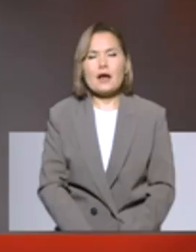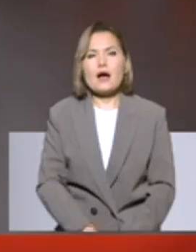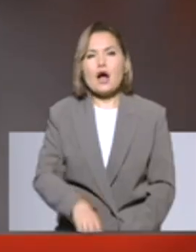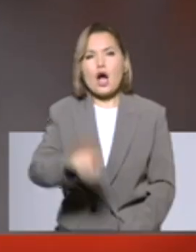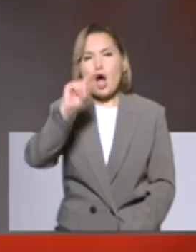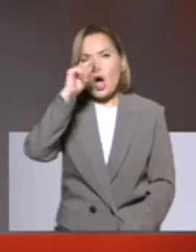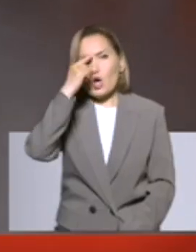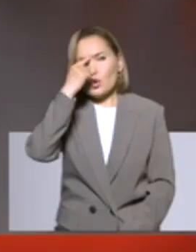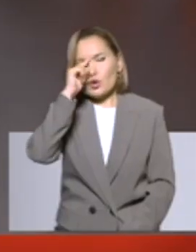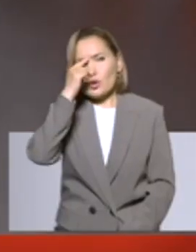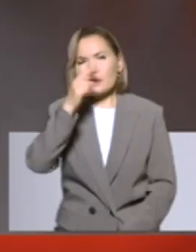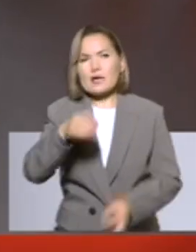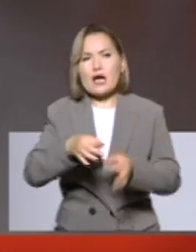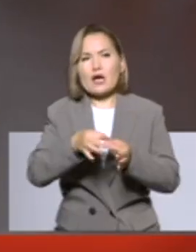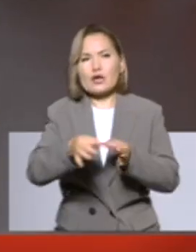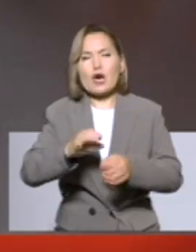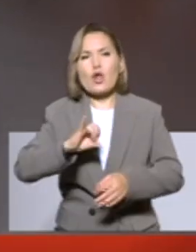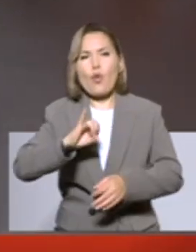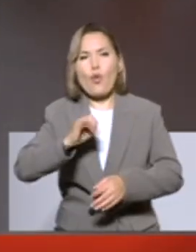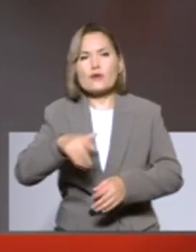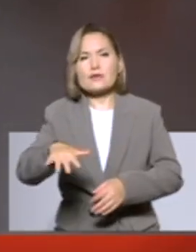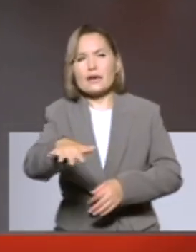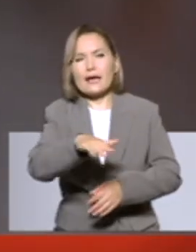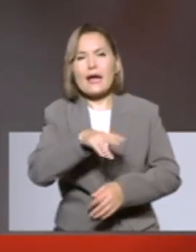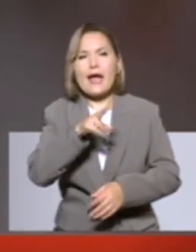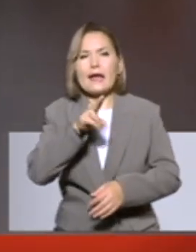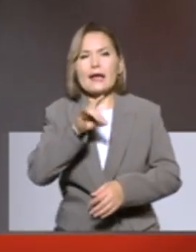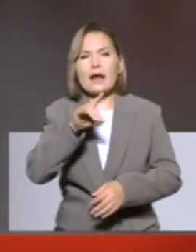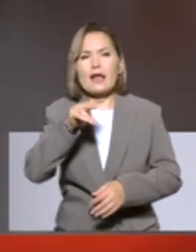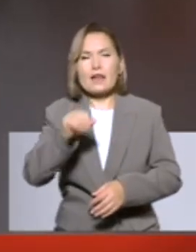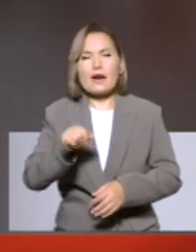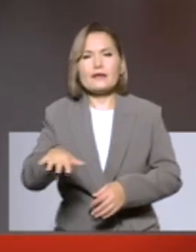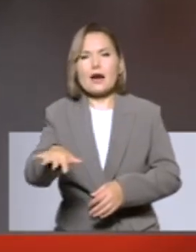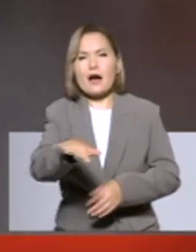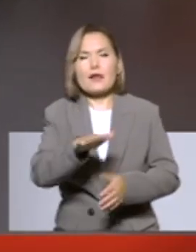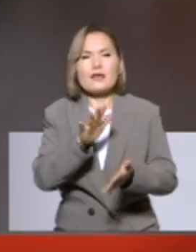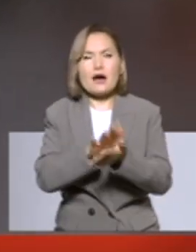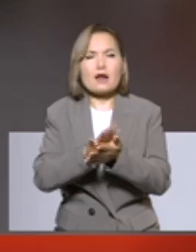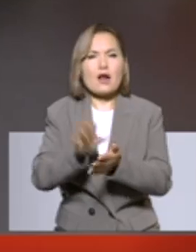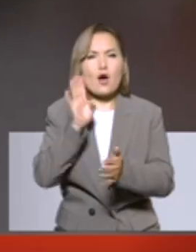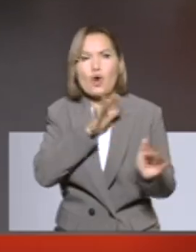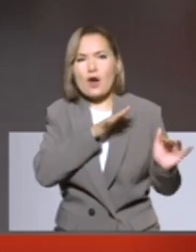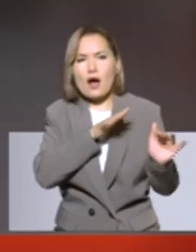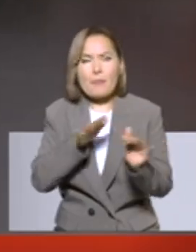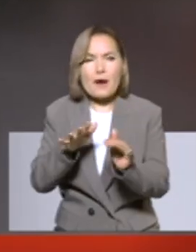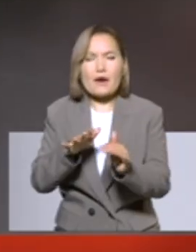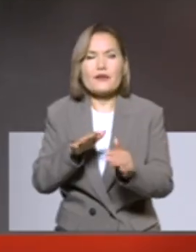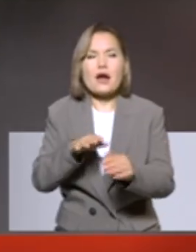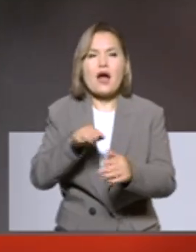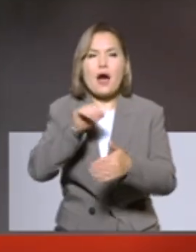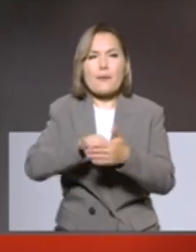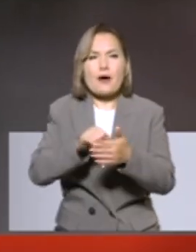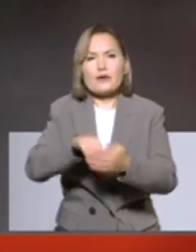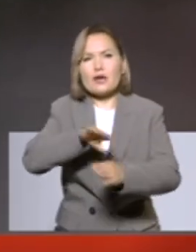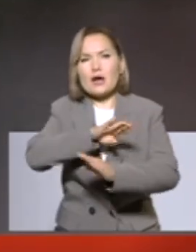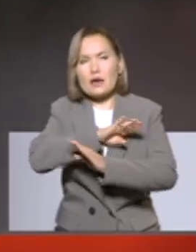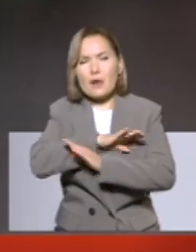Өзгеде жақан жаңалықтармен жалғастырамыз. Үндістанның оңтүстігіндегі Керала штатында лай көшкінінен қаза тапқандар